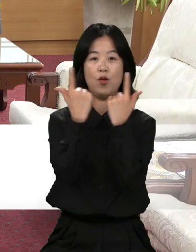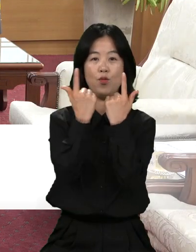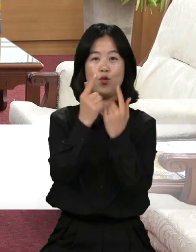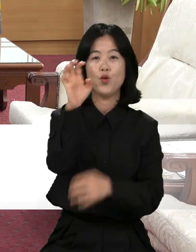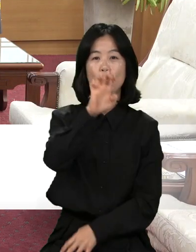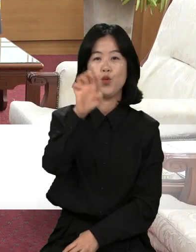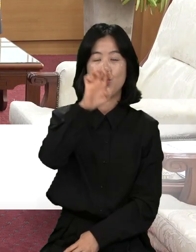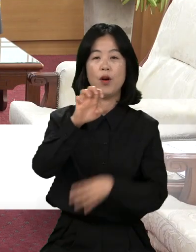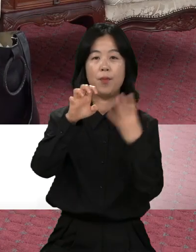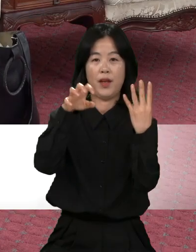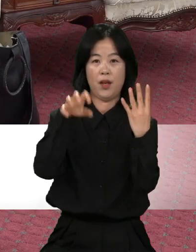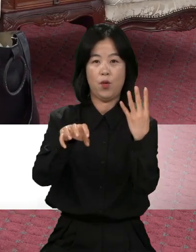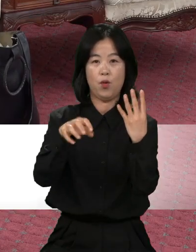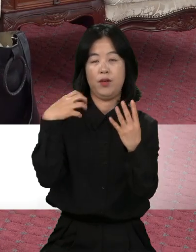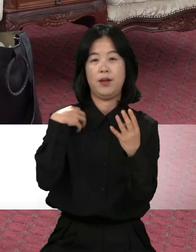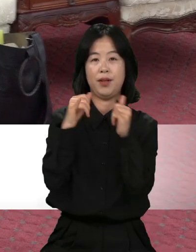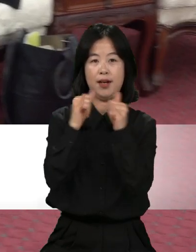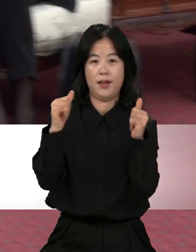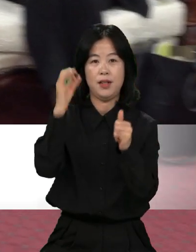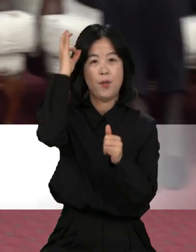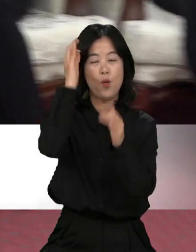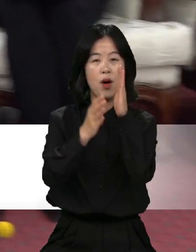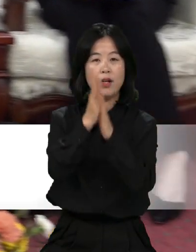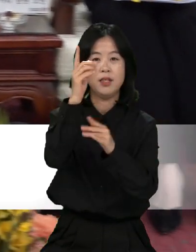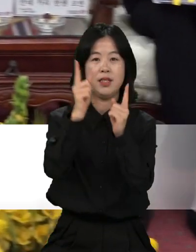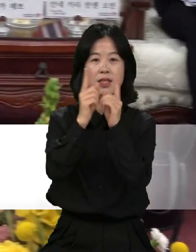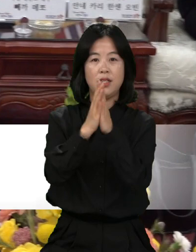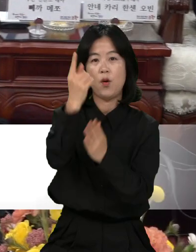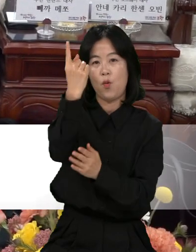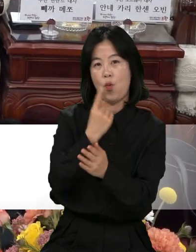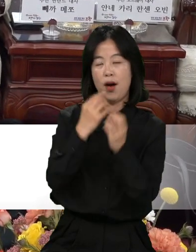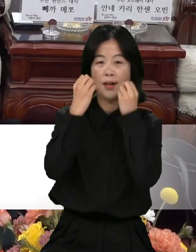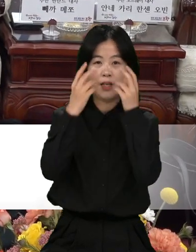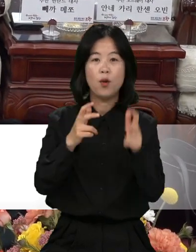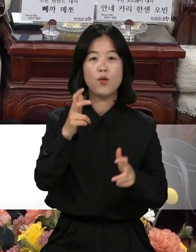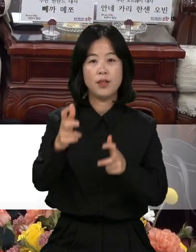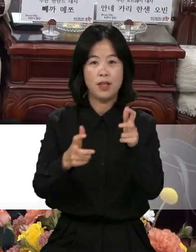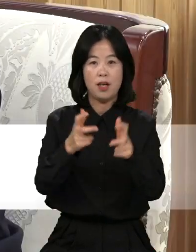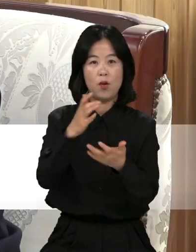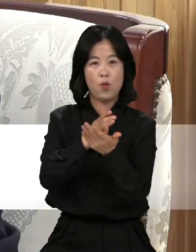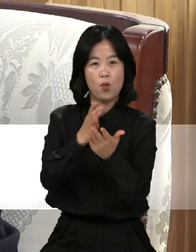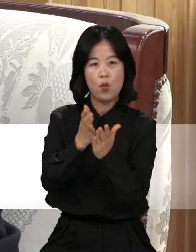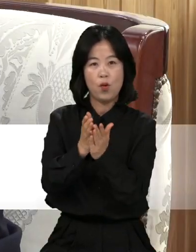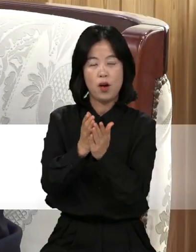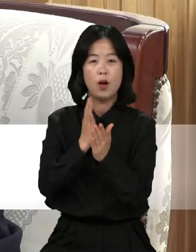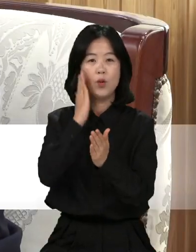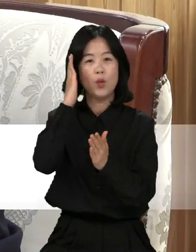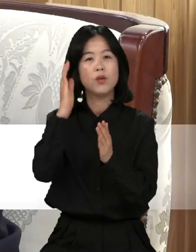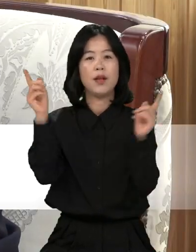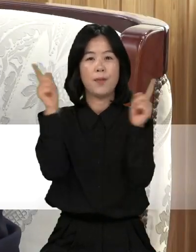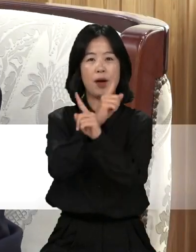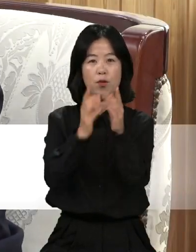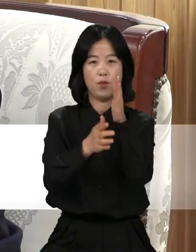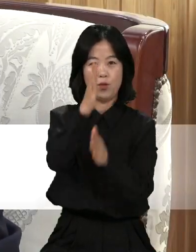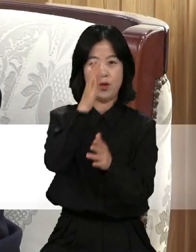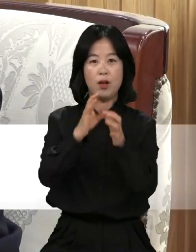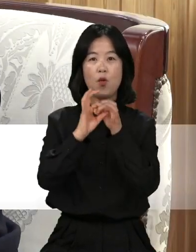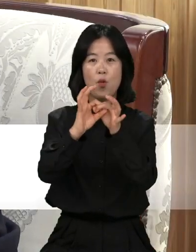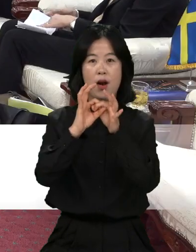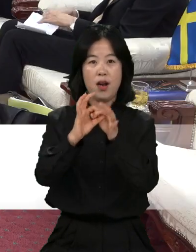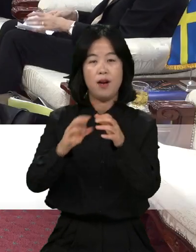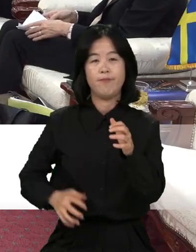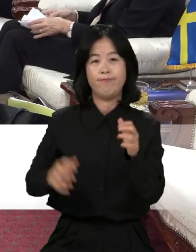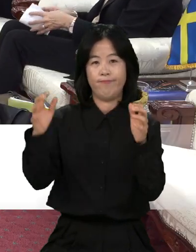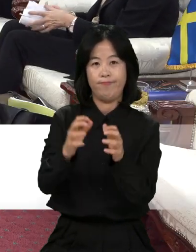지난 18일 주한 북유럽 4개국 대사가 포항시를 함께 방문해 신산업 분야를 중심으로 하는 녹색 전환과